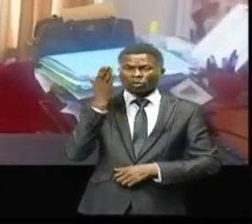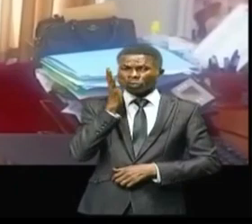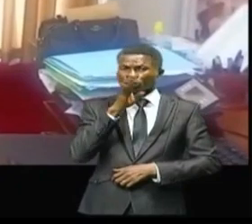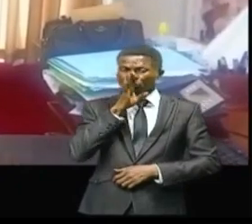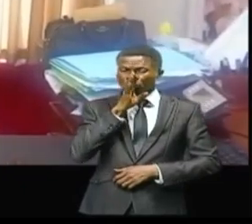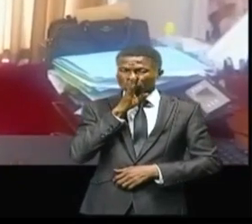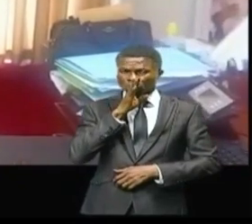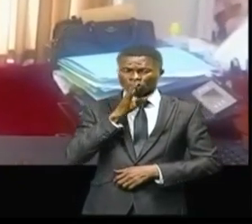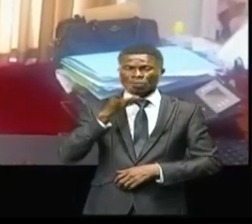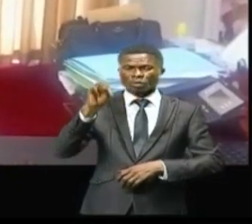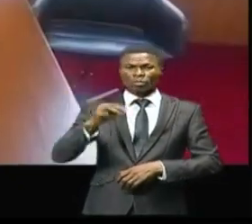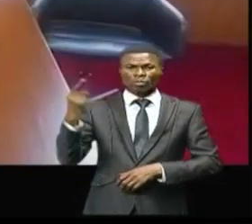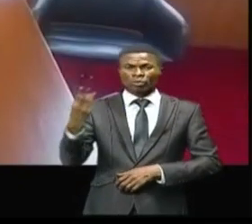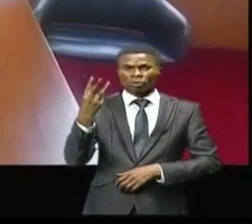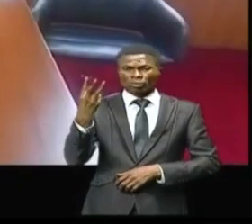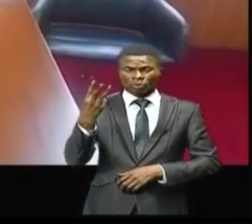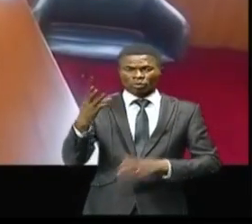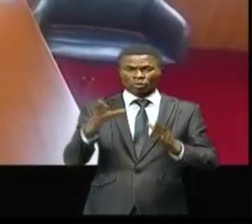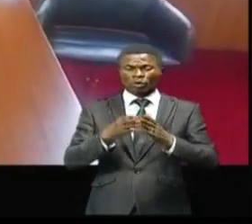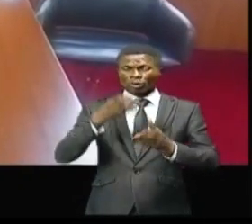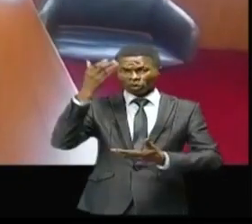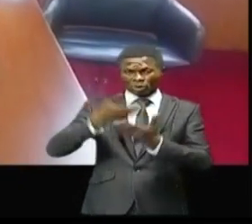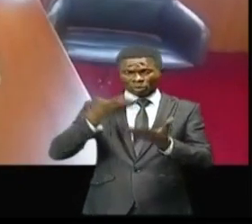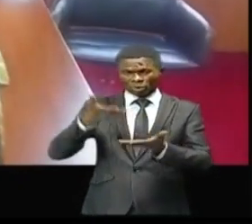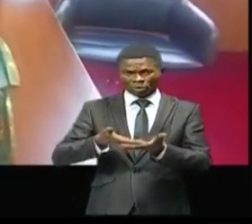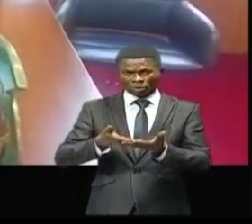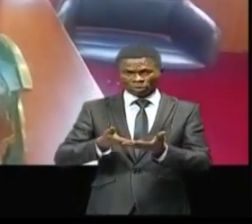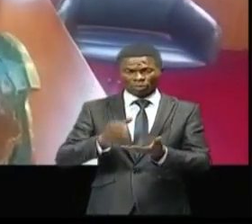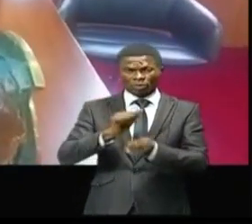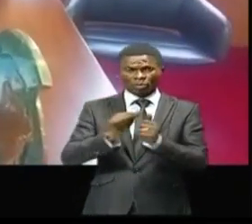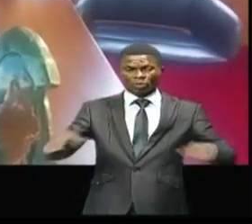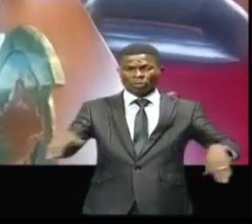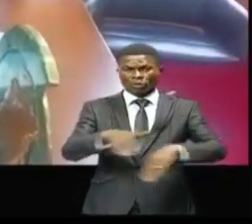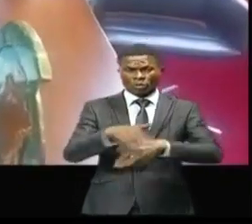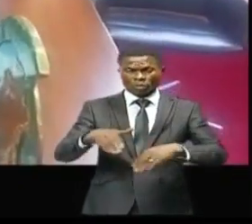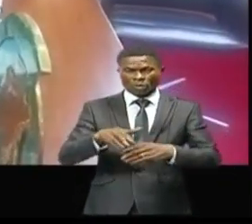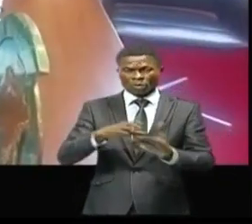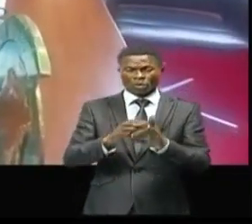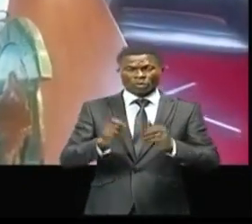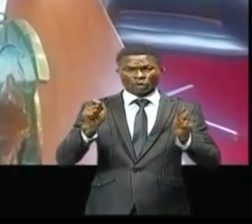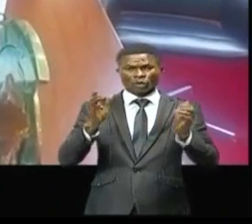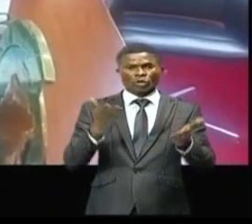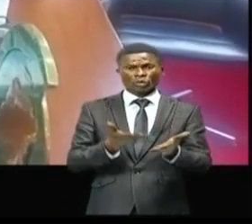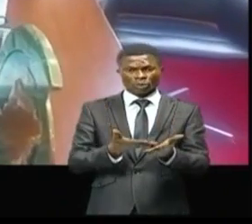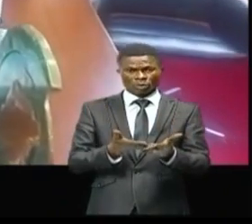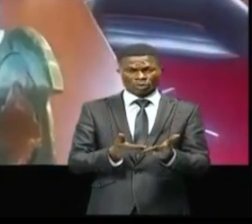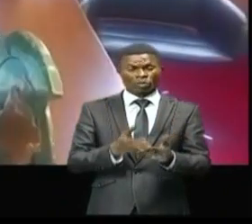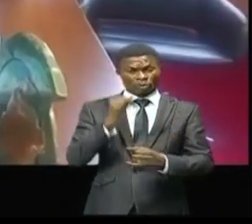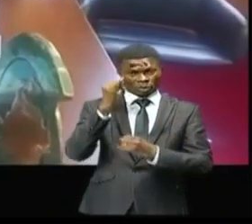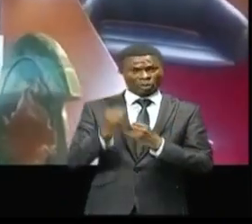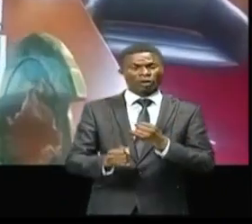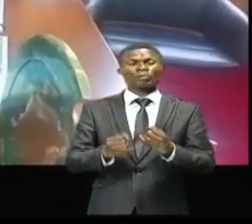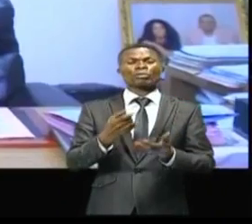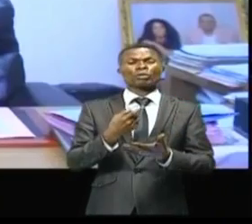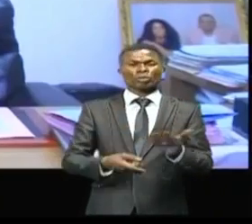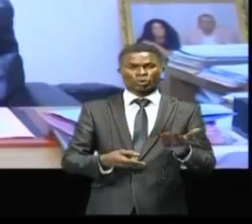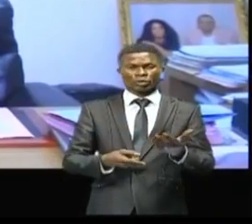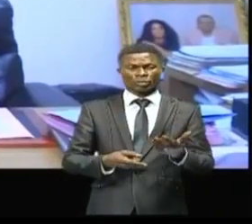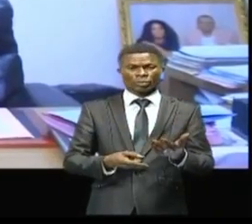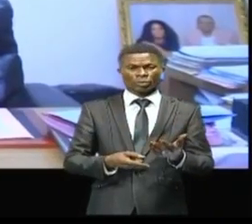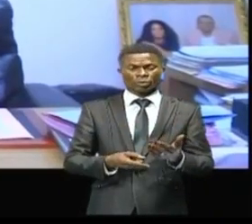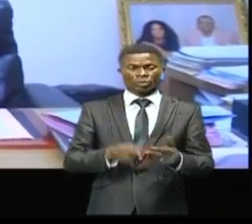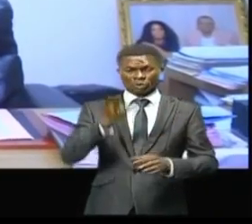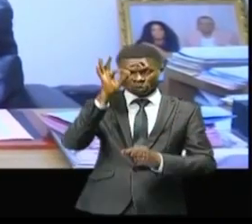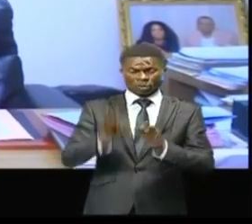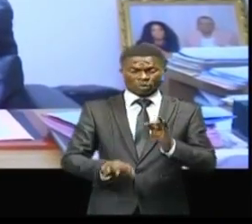distillée contre la République démocratique du Congo si le front médiatique la finalité est d'allumer